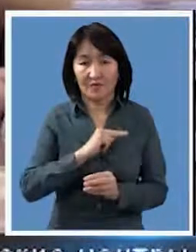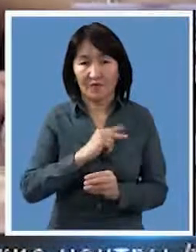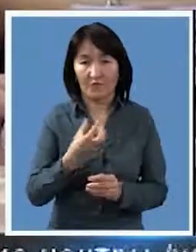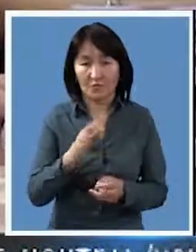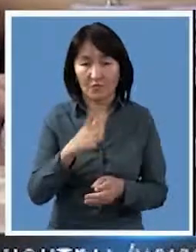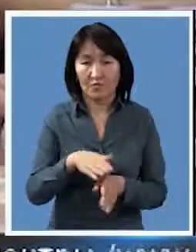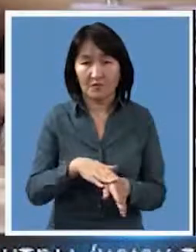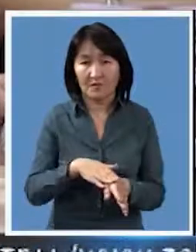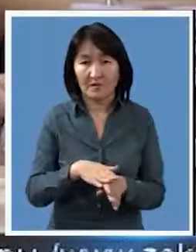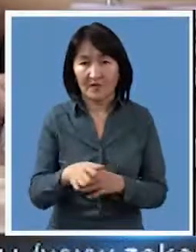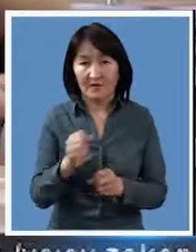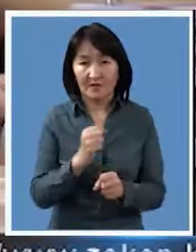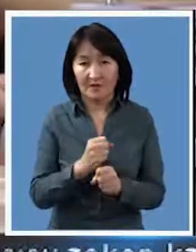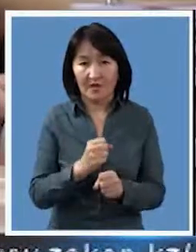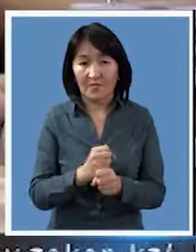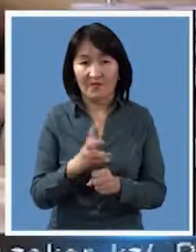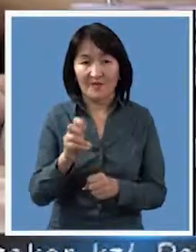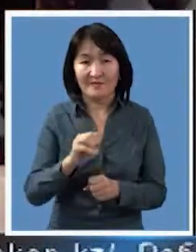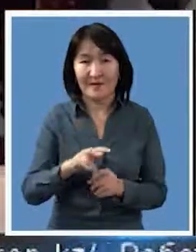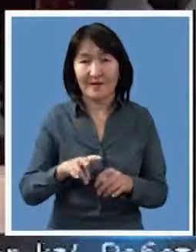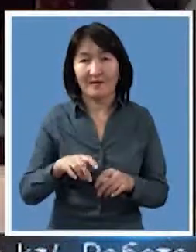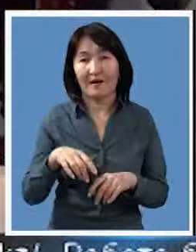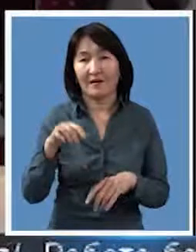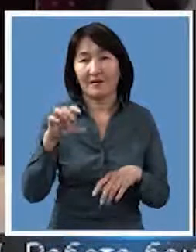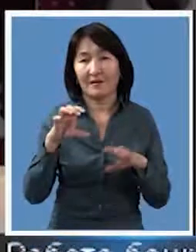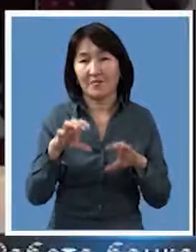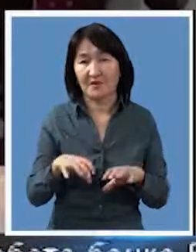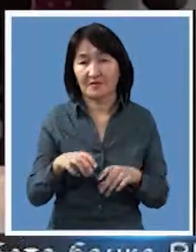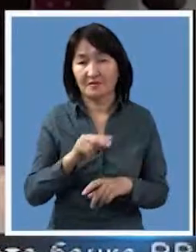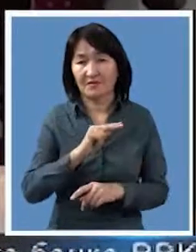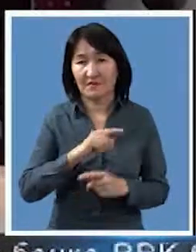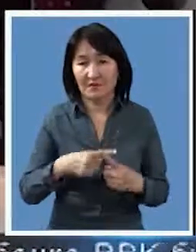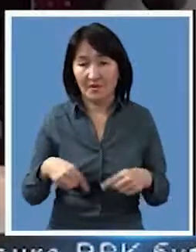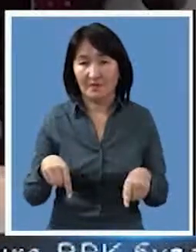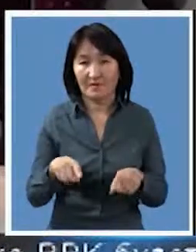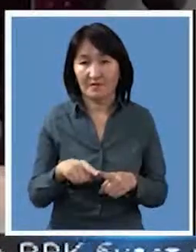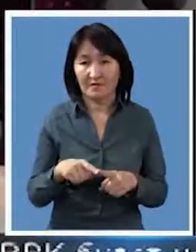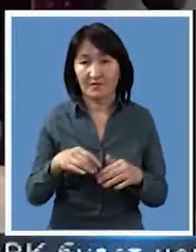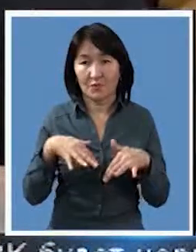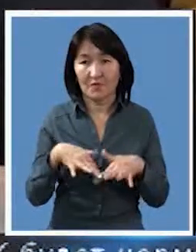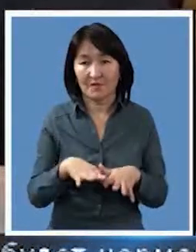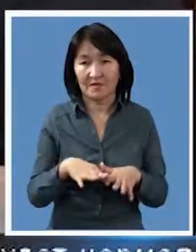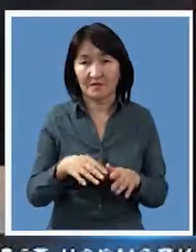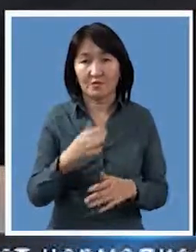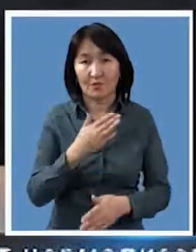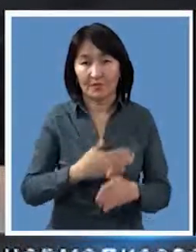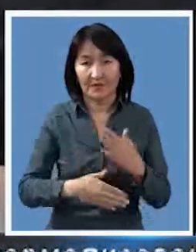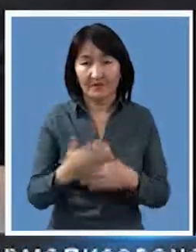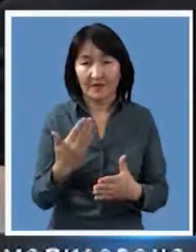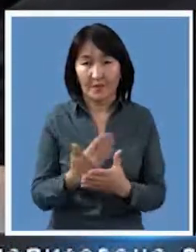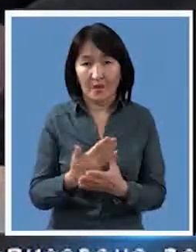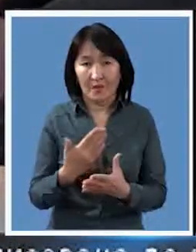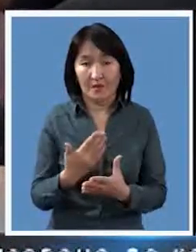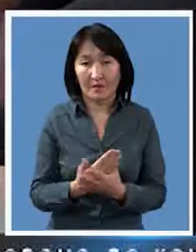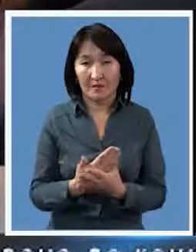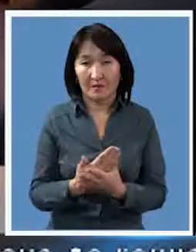работ совместно с неправительственными организациями для достижения международных стандартов в решении проблем граждан с ограниченными